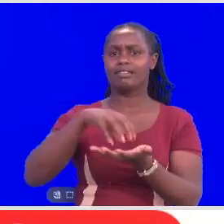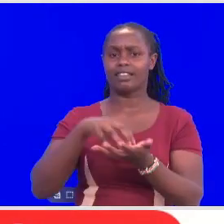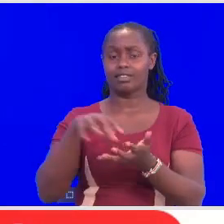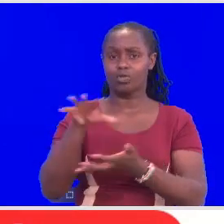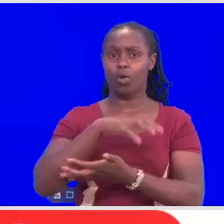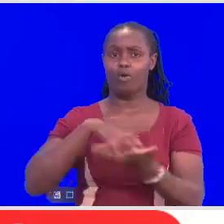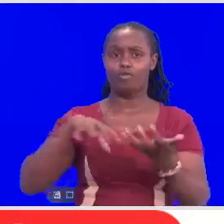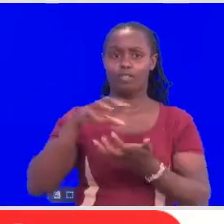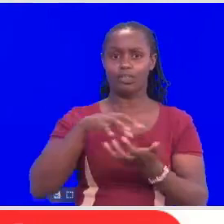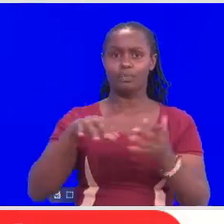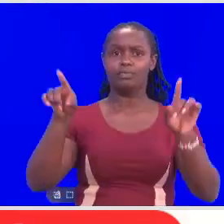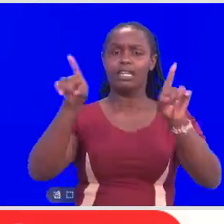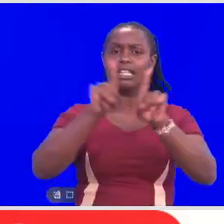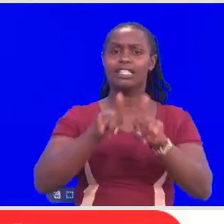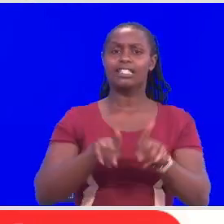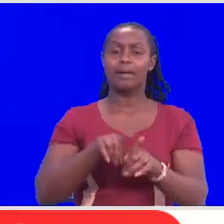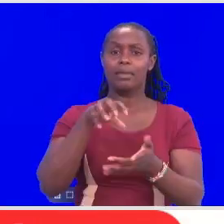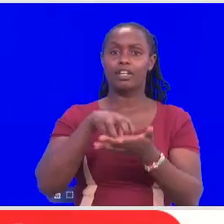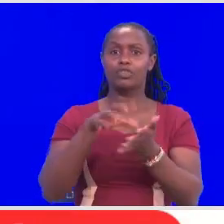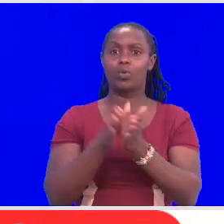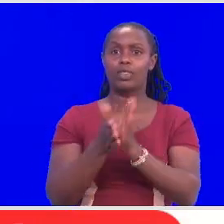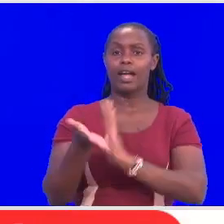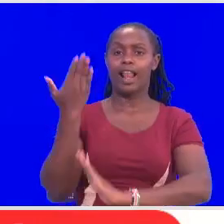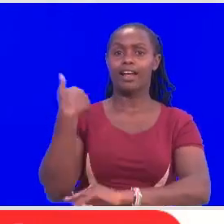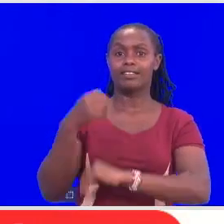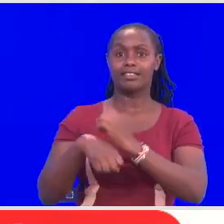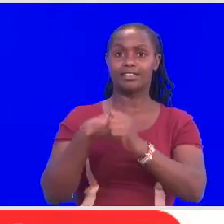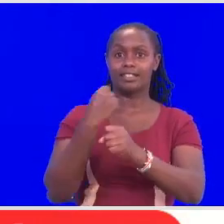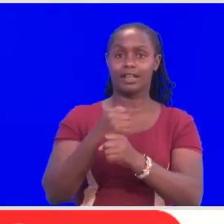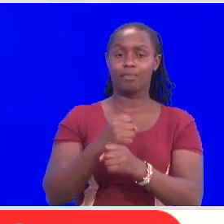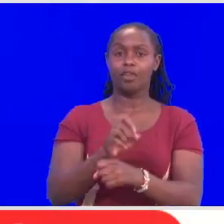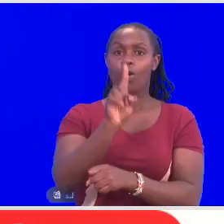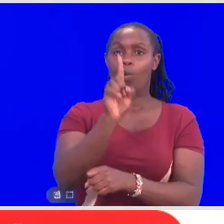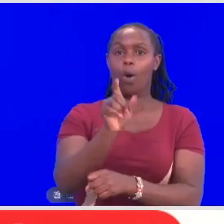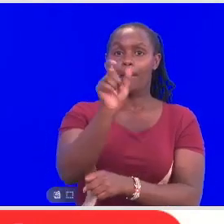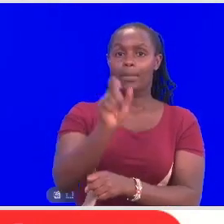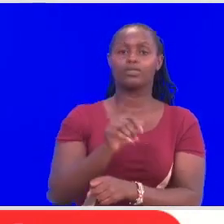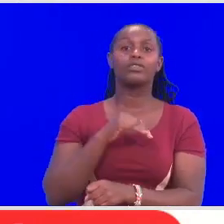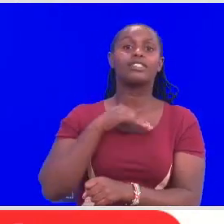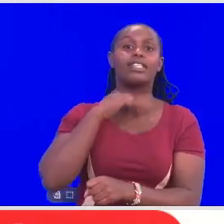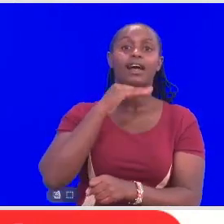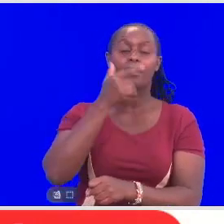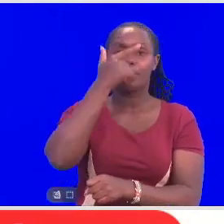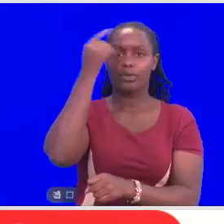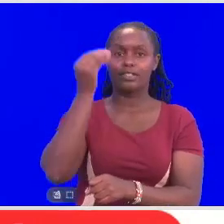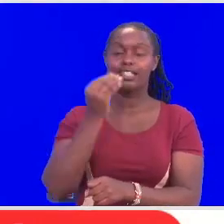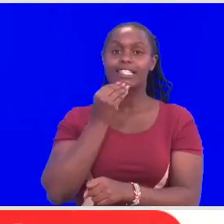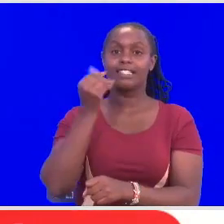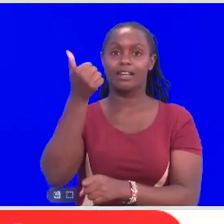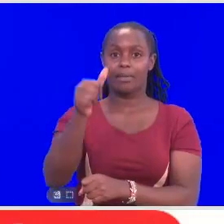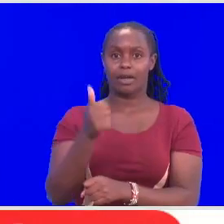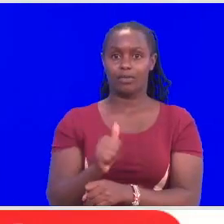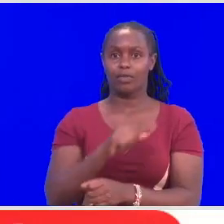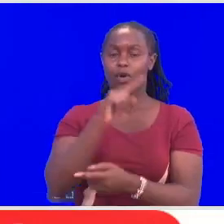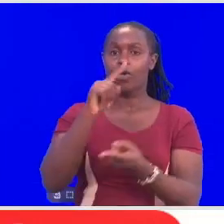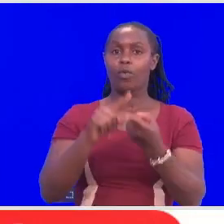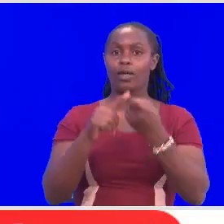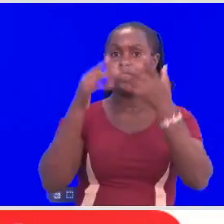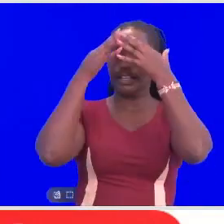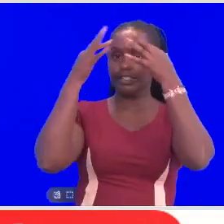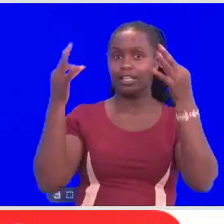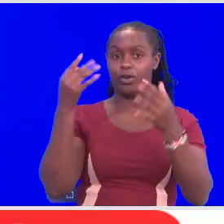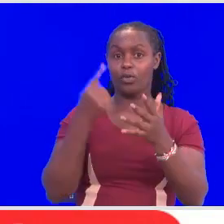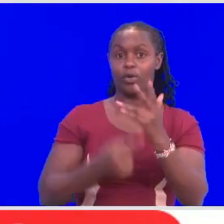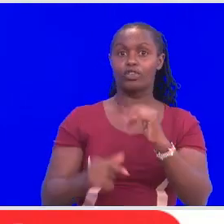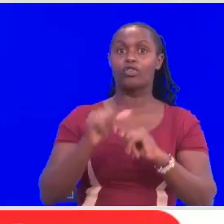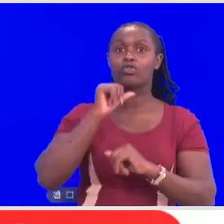kisa sawa na hicho mwaka jana, mshukiwa mmoja aliaga dunia kutokana na makali ya njaa, washukiwa hao walipochukua hatua ya kususia